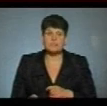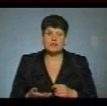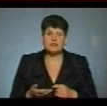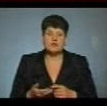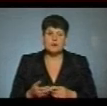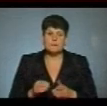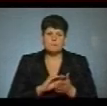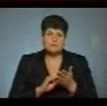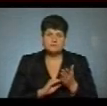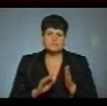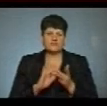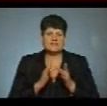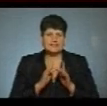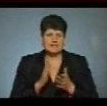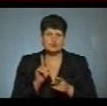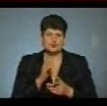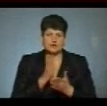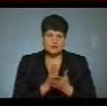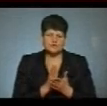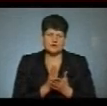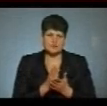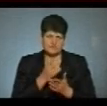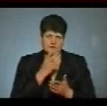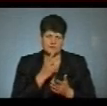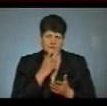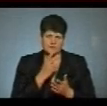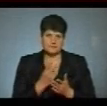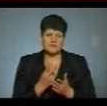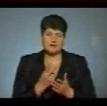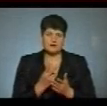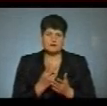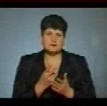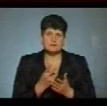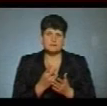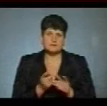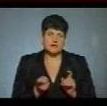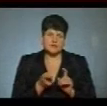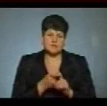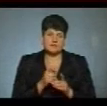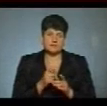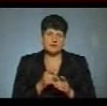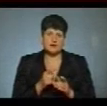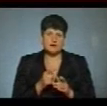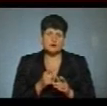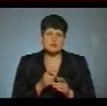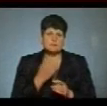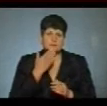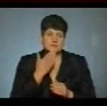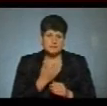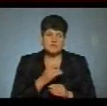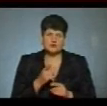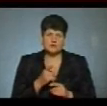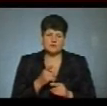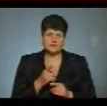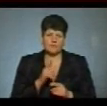в мережі, якщо ви є в соціальних мережах і бачите нашу стрім-трансляцію, будь ласка, приєднуйтеся, також запитуйте. Запитують, що